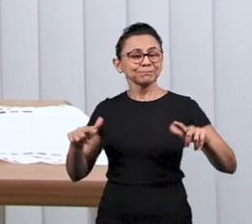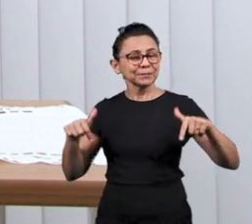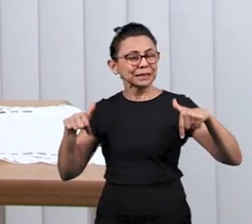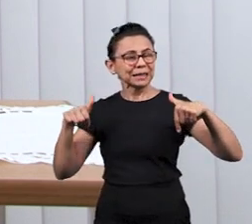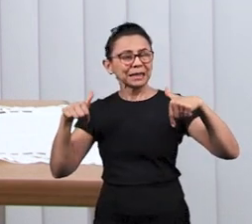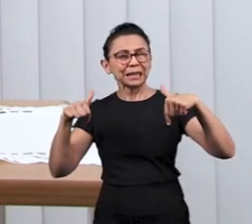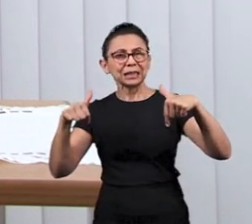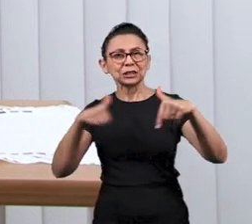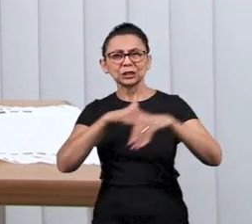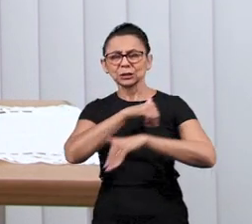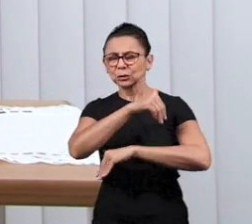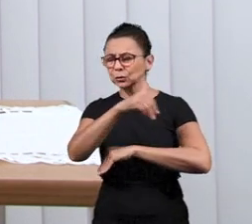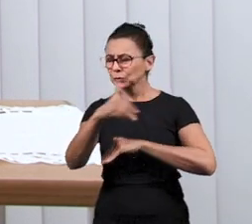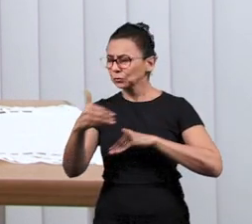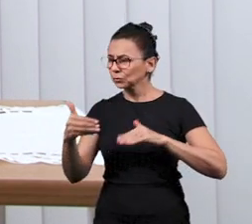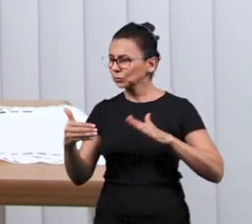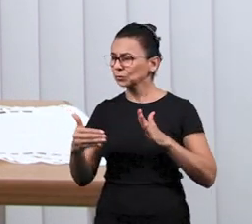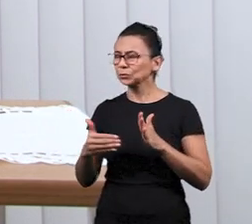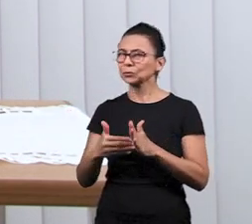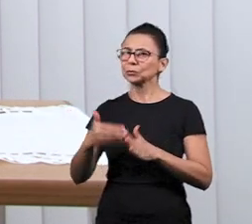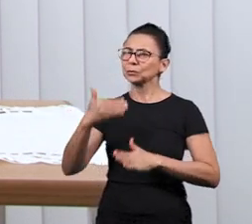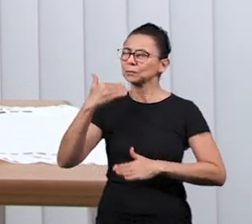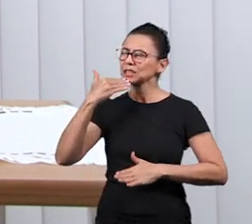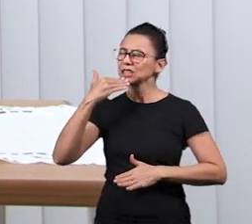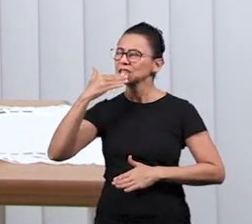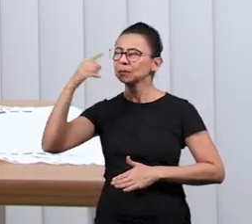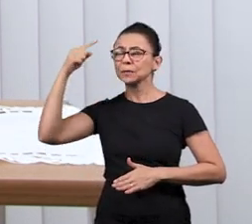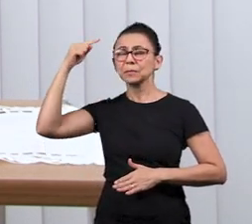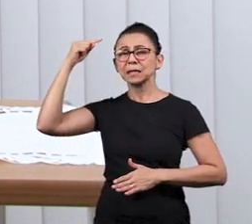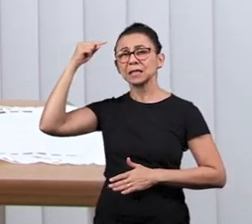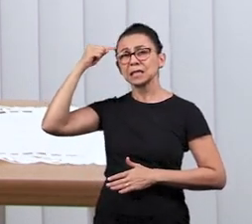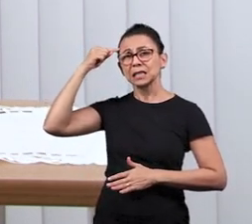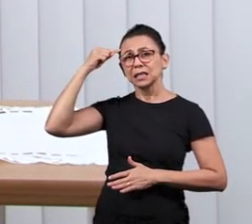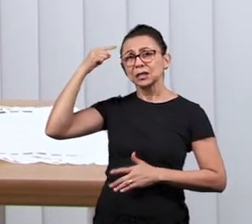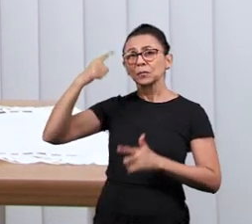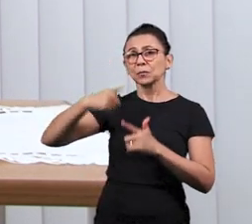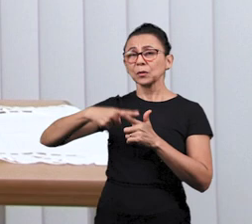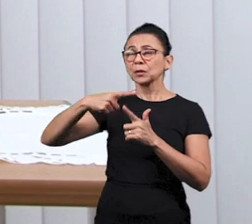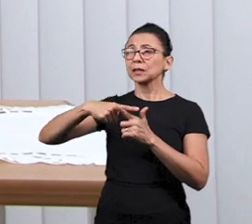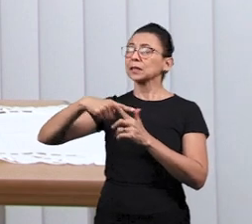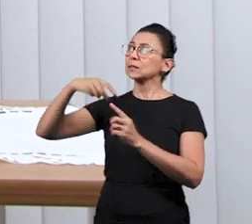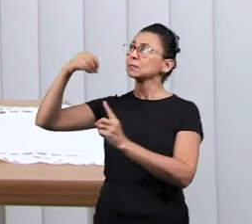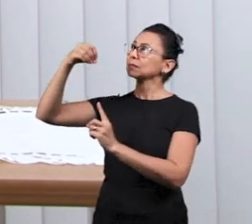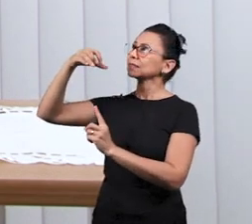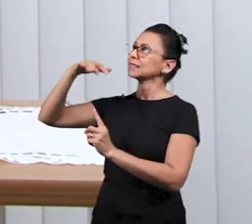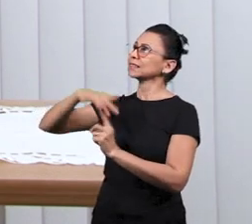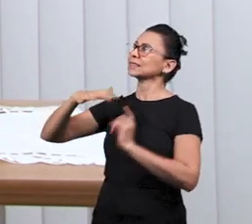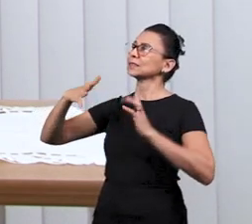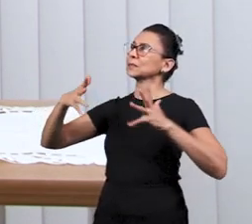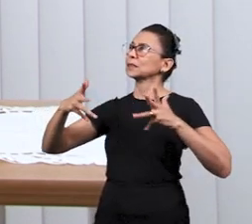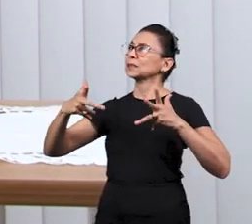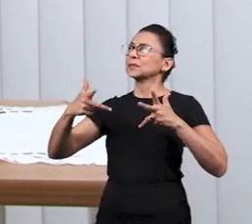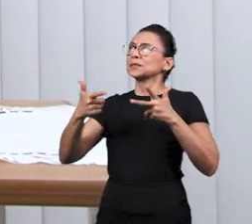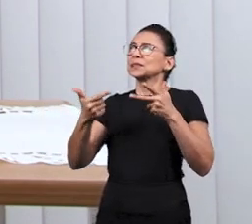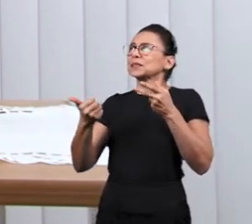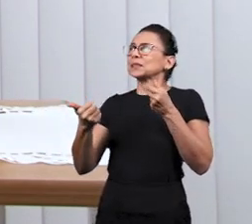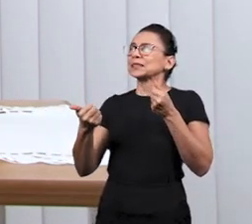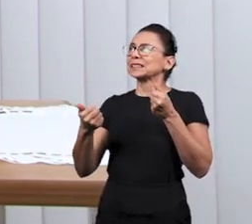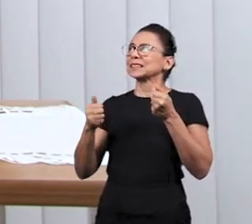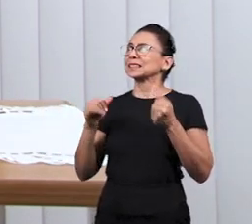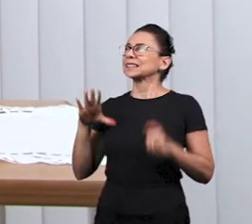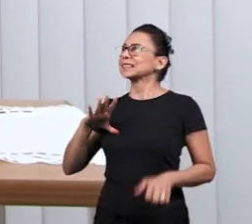Бог силен совершить больше, чем мы просим или думаем, потому что Его чудная